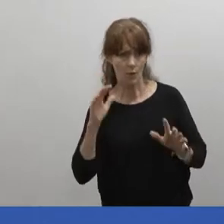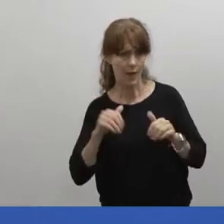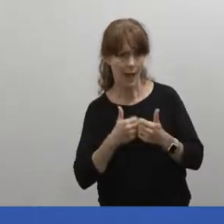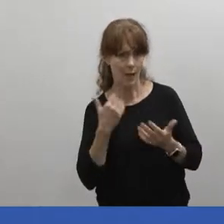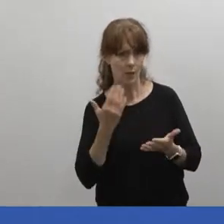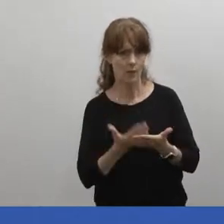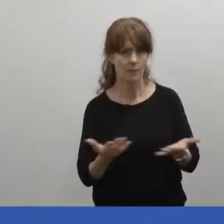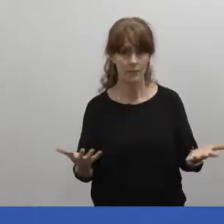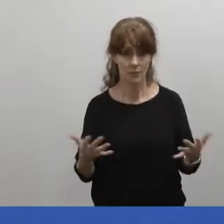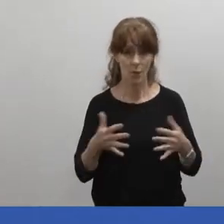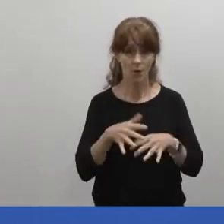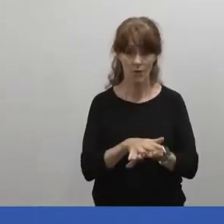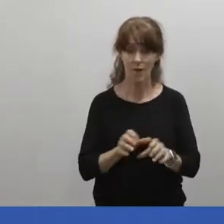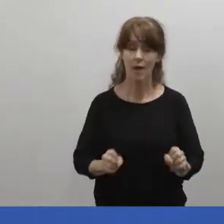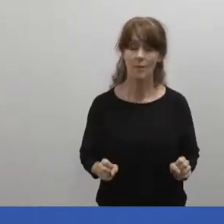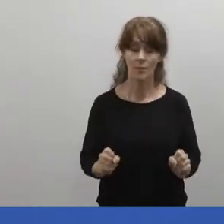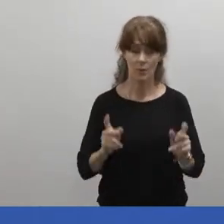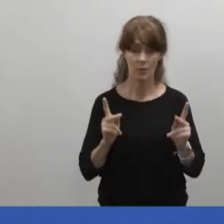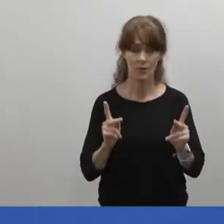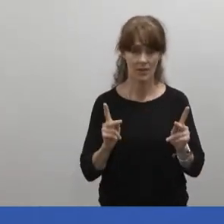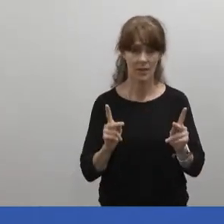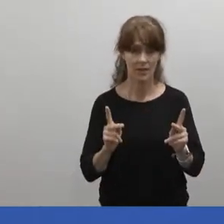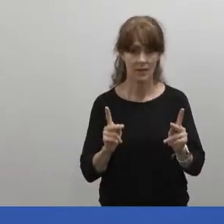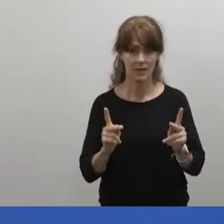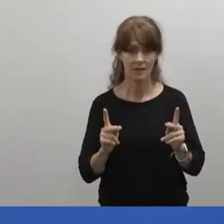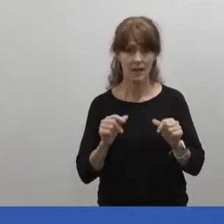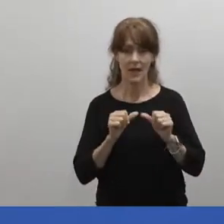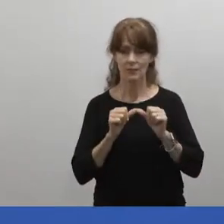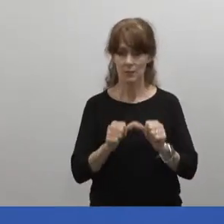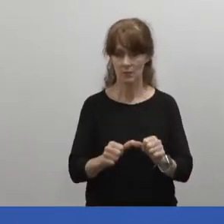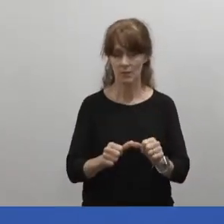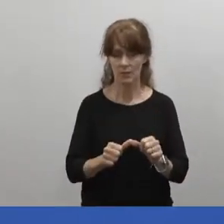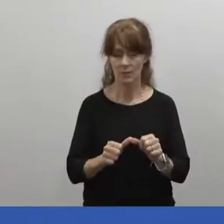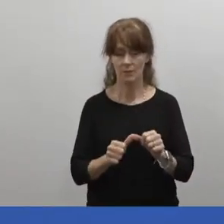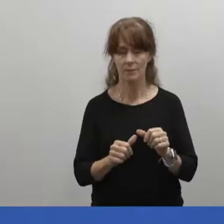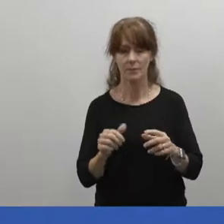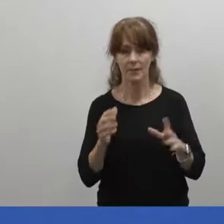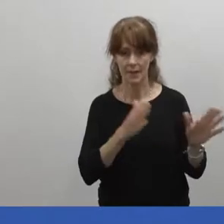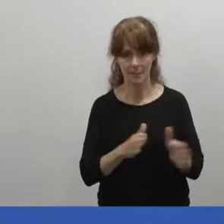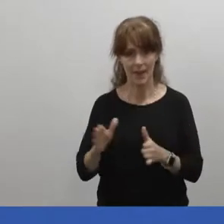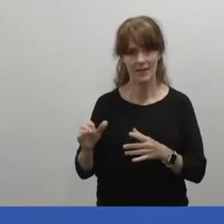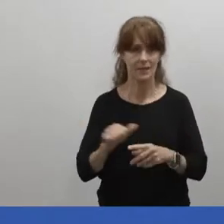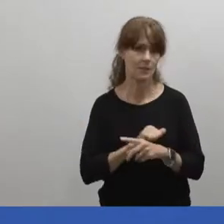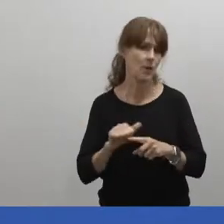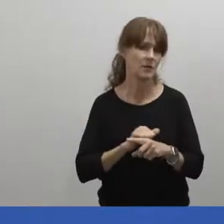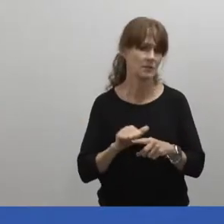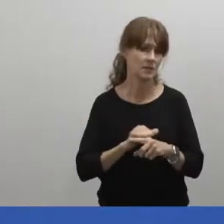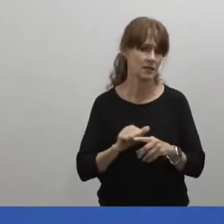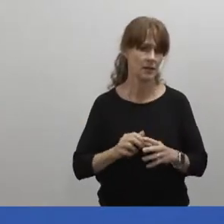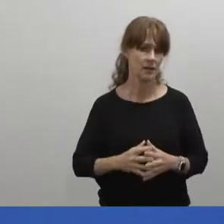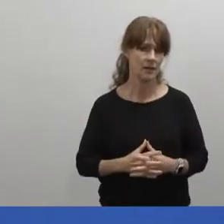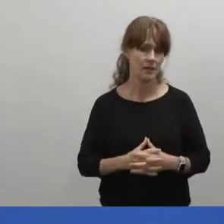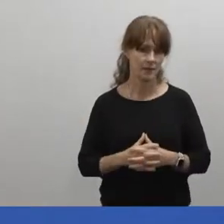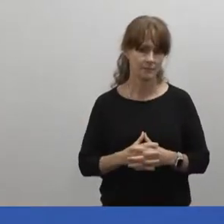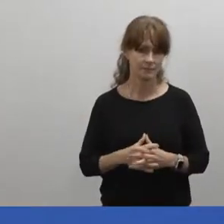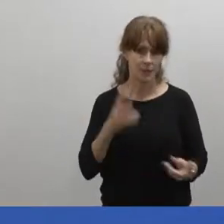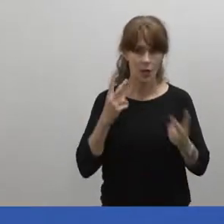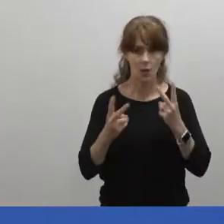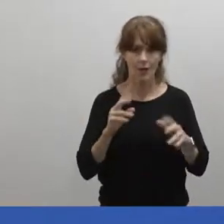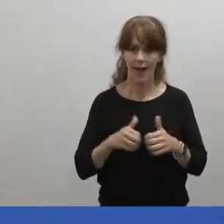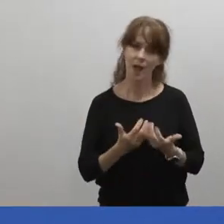quay đại dương chọn ao còn sa dương quạt ai thua bán quạt đắng ở nó bây giờ